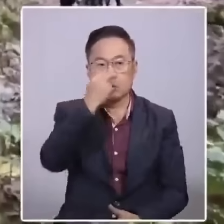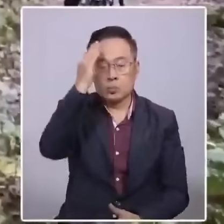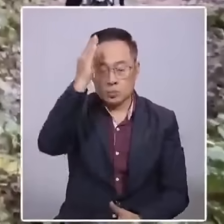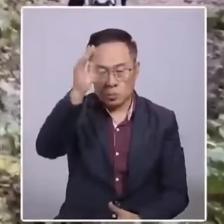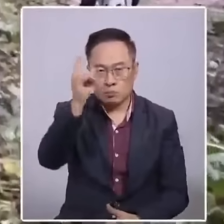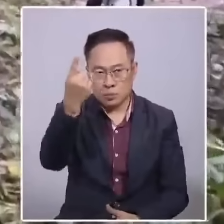กันอย่างต่อเนื่องค่ะ